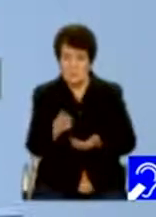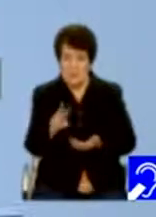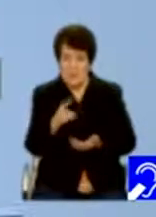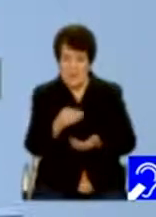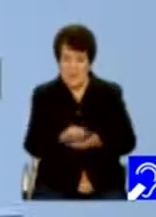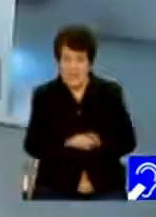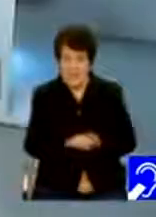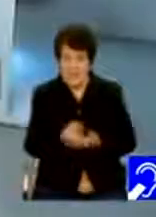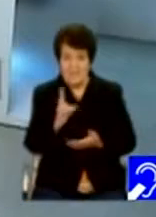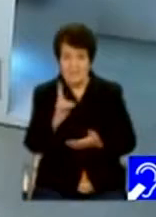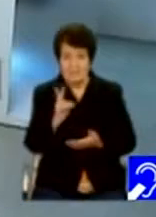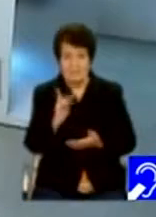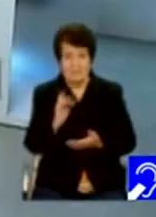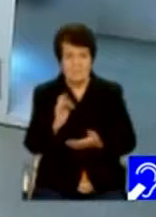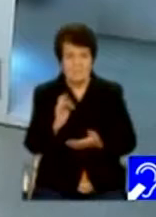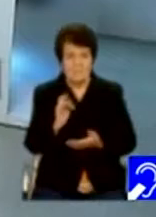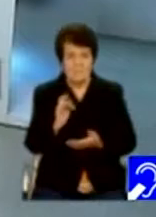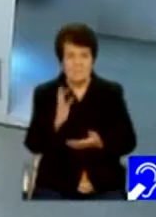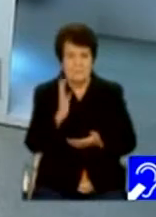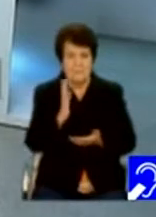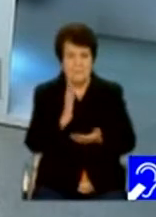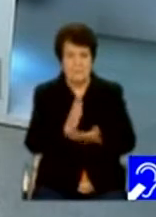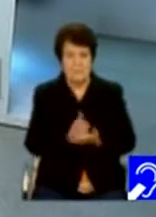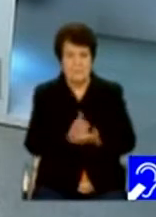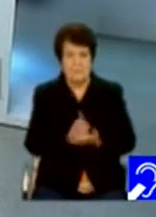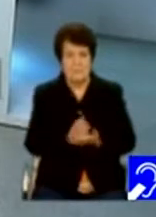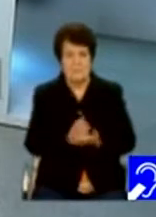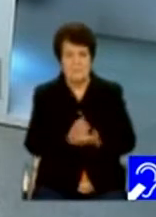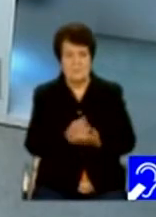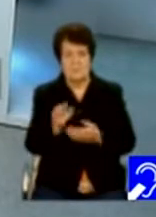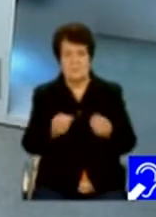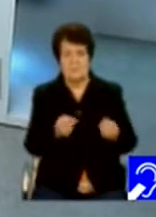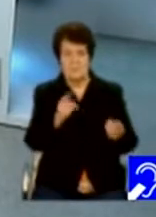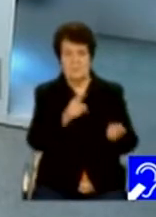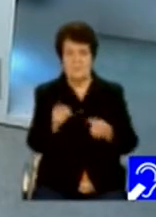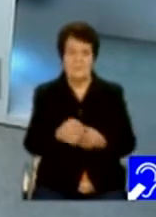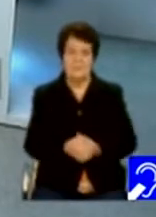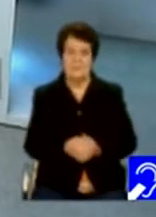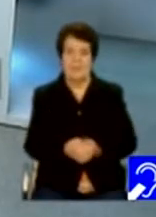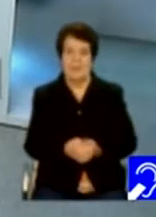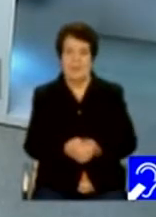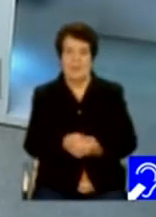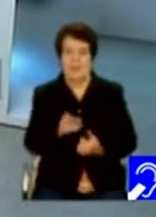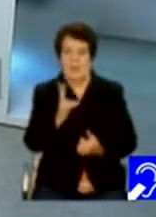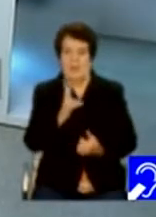un escroc. Sute de mii de lei. Sunteți un escroc. Aveți dosare penale. Nu, eu vorbesc cu fapte. Doamna Grisco, eu